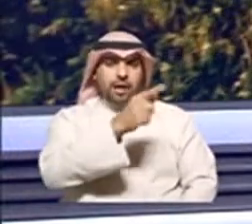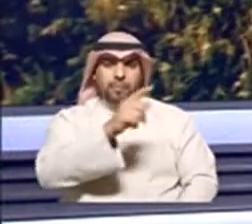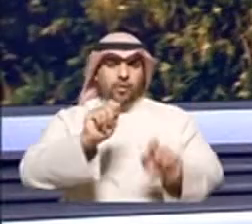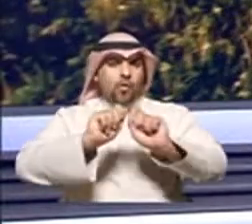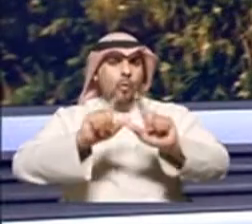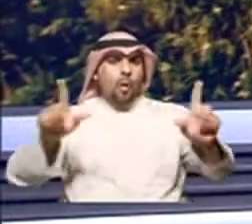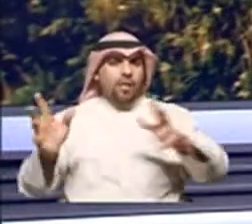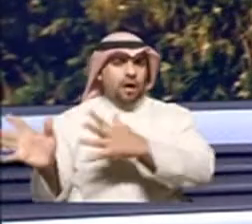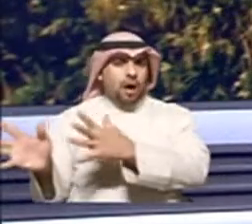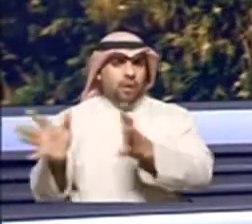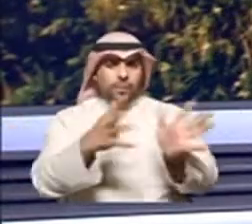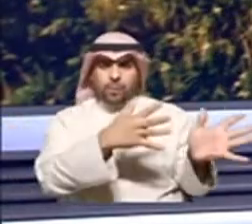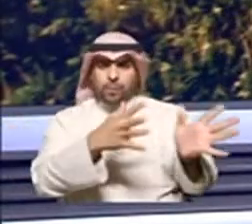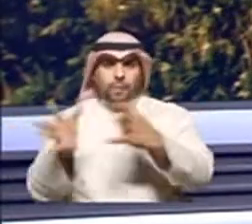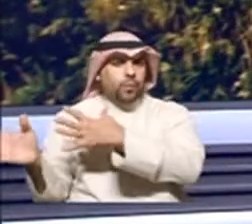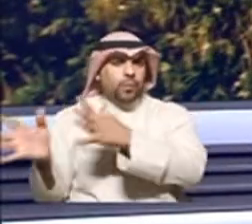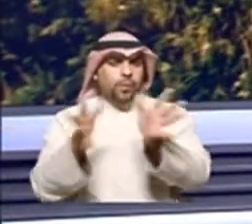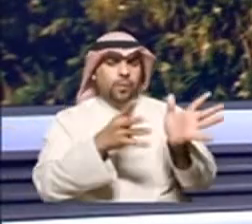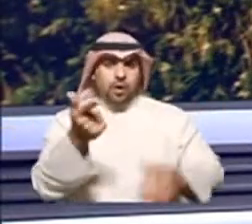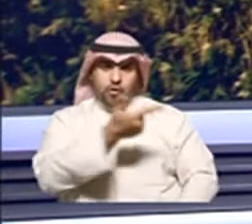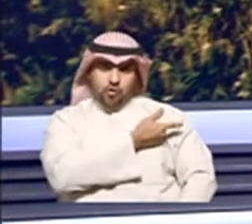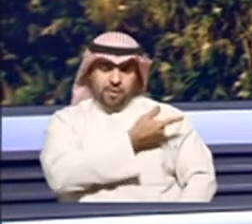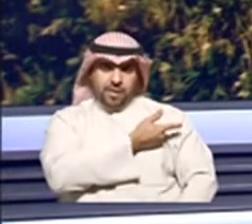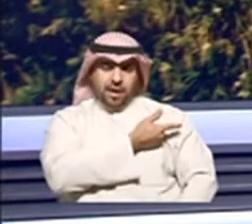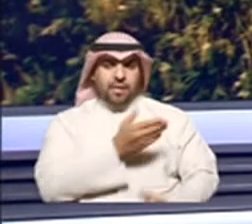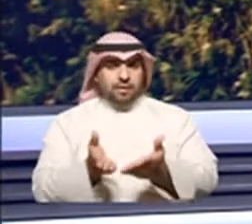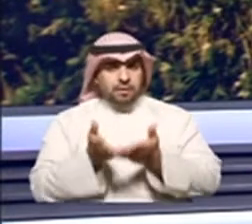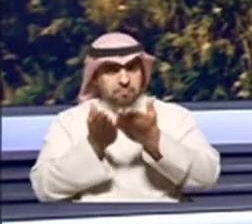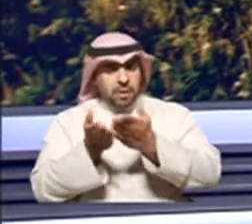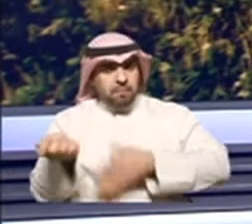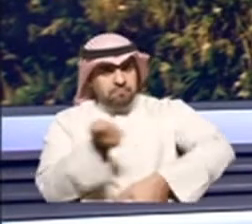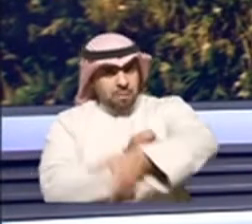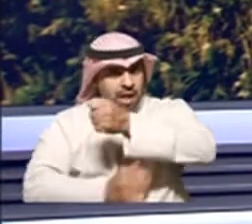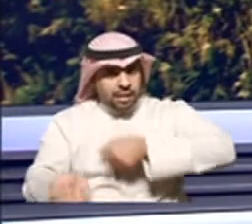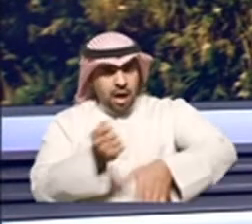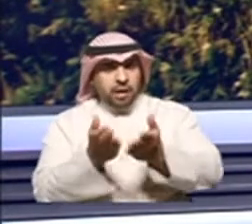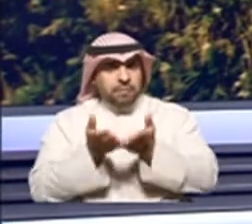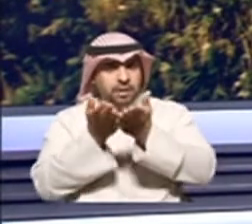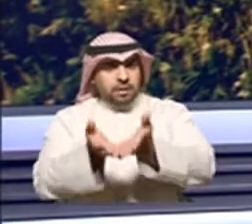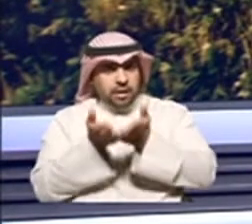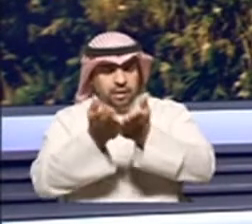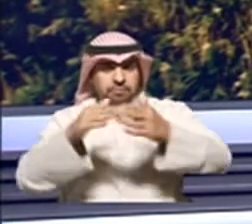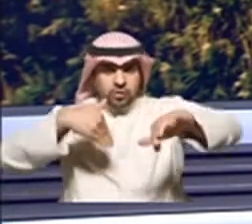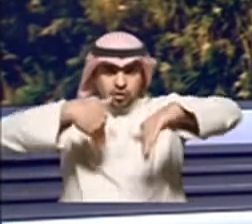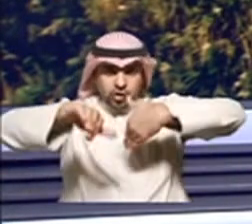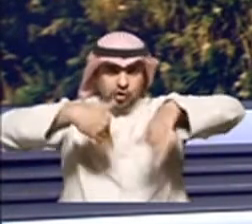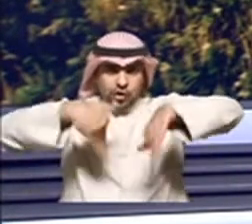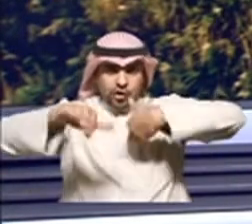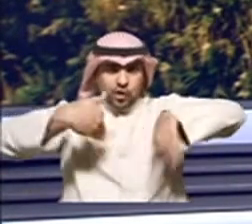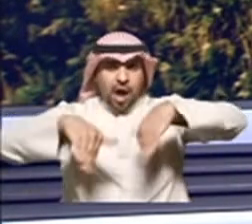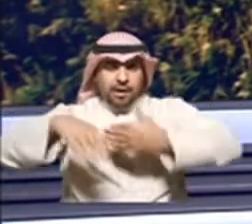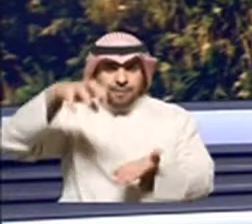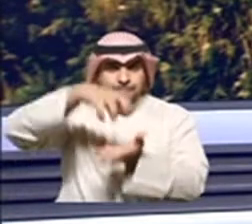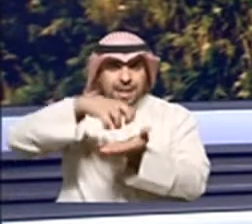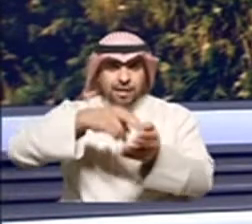في الرياح في يوم الثلاثاء. نتمنى منكم أيضا تأجيل أي نشاط بحري، وديروا بالكم إخوان الحداقة وأيضا مرتادين الطرق السريعة خارج المدينة،